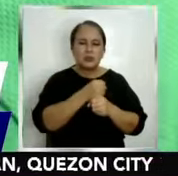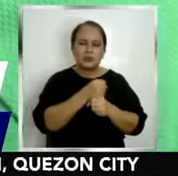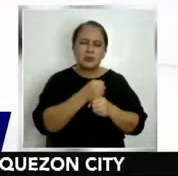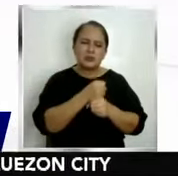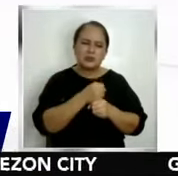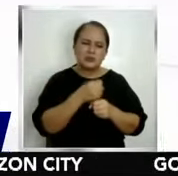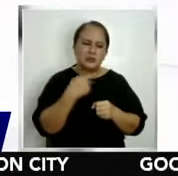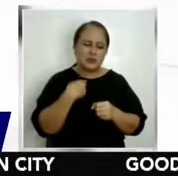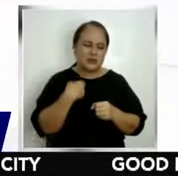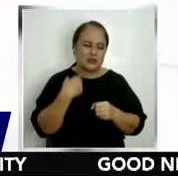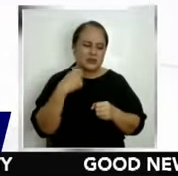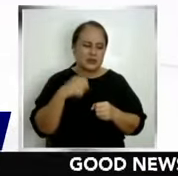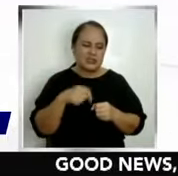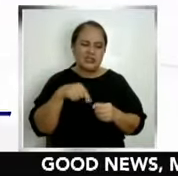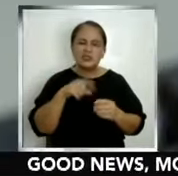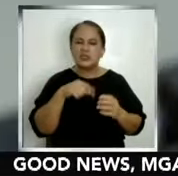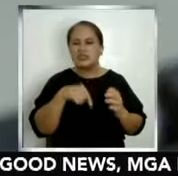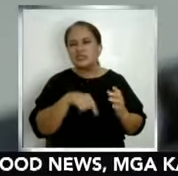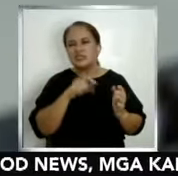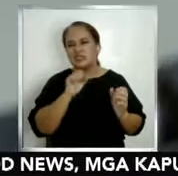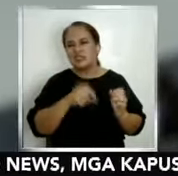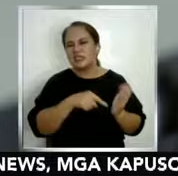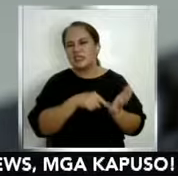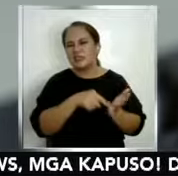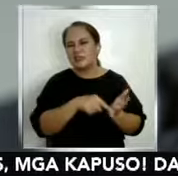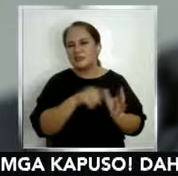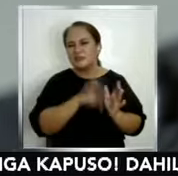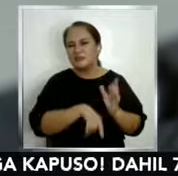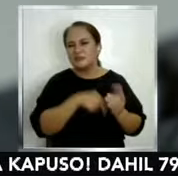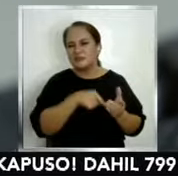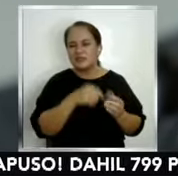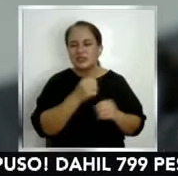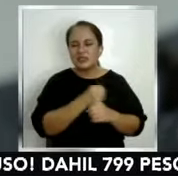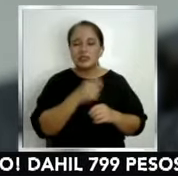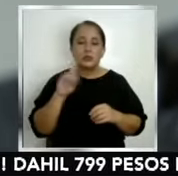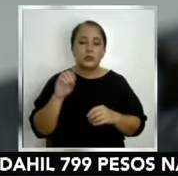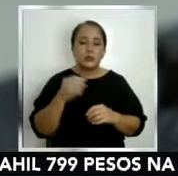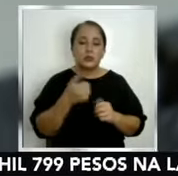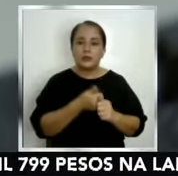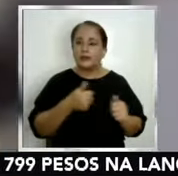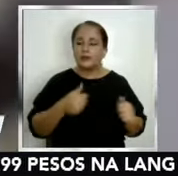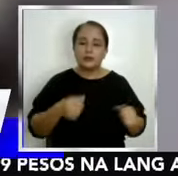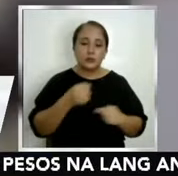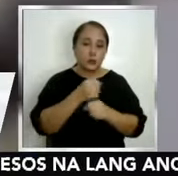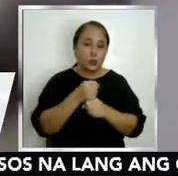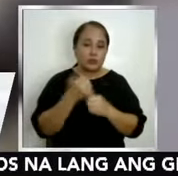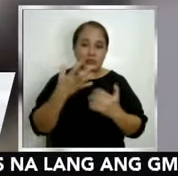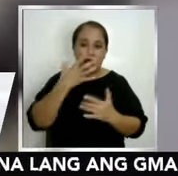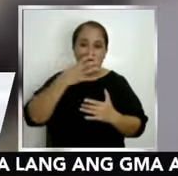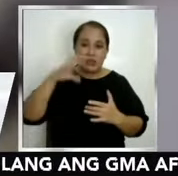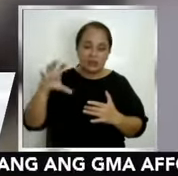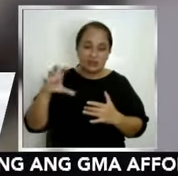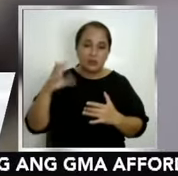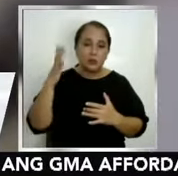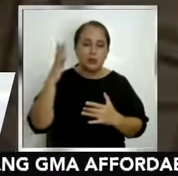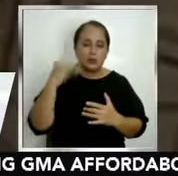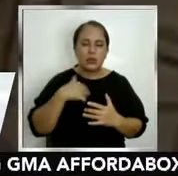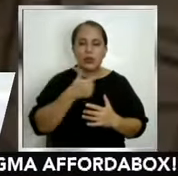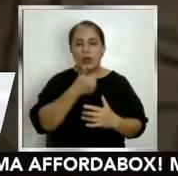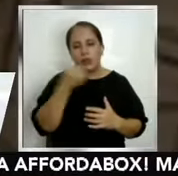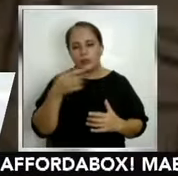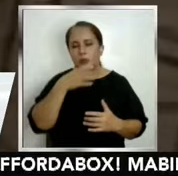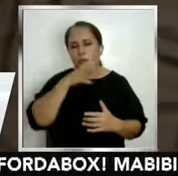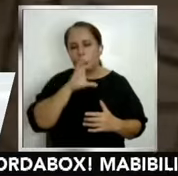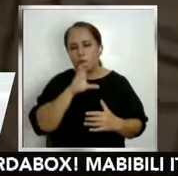ko. Ito lang kaya ko sa bulsa eh. Payo ng DOH, iwasan din ang kape ngayong mainit ang panahon, pati ang ibang inuming diuretic